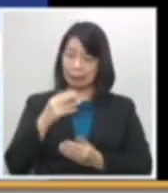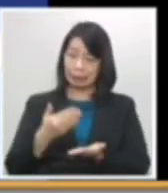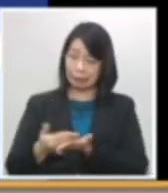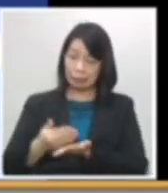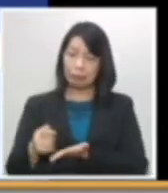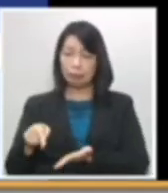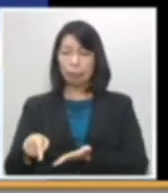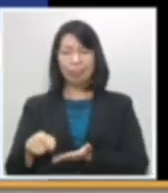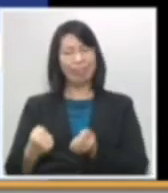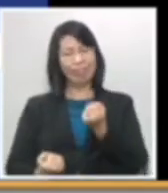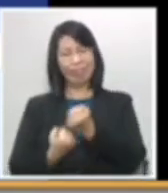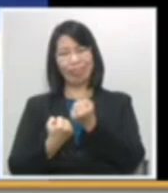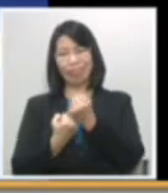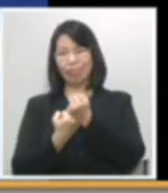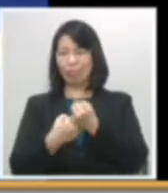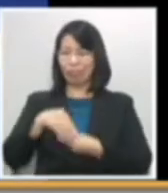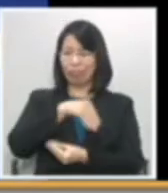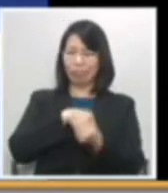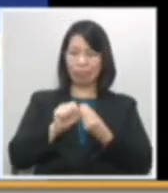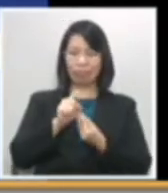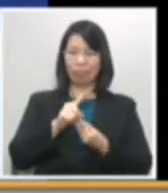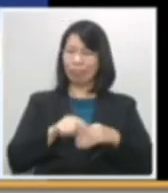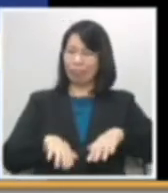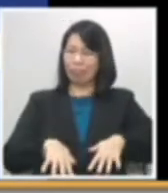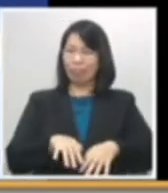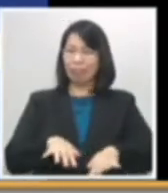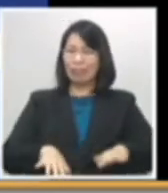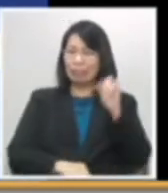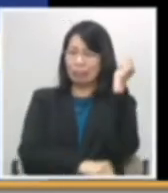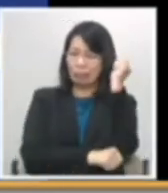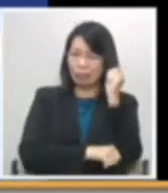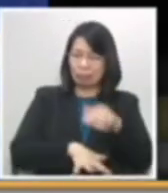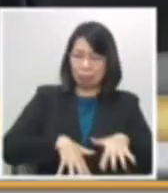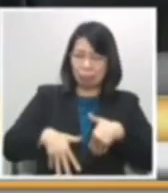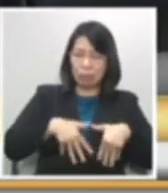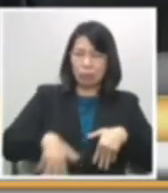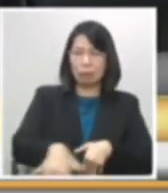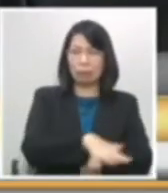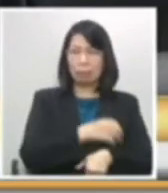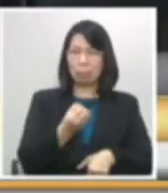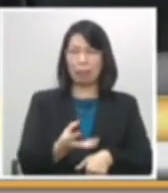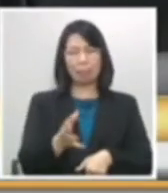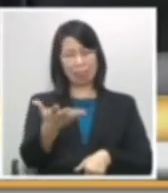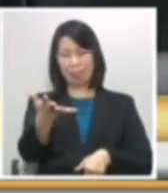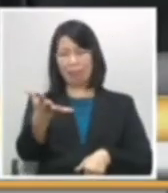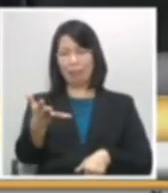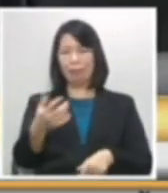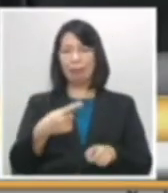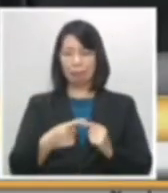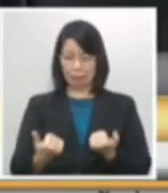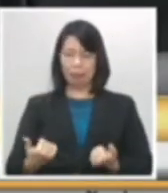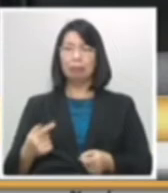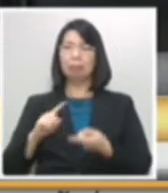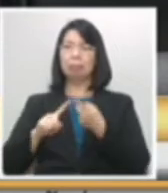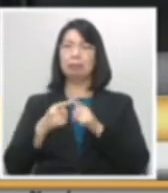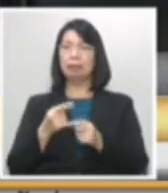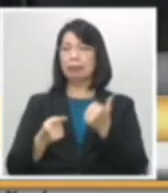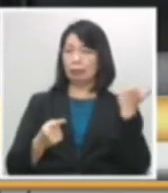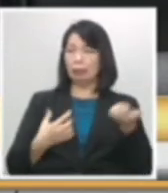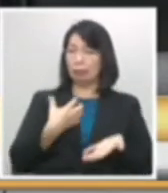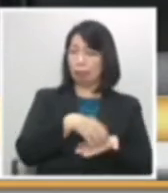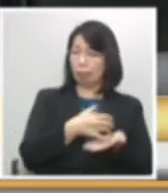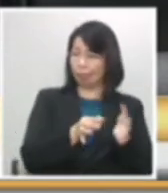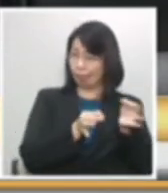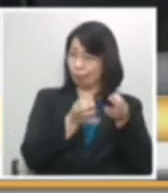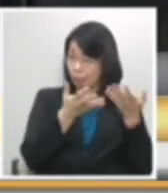กิจฐานรากได้ซึ่งมีเพื่อนสมาชิกหลายท่านได้อภิปรายไปแล้ว 2.